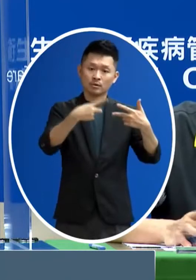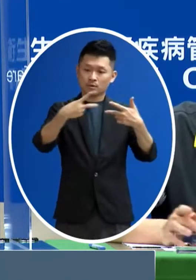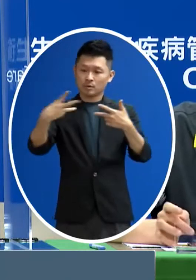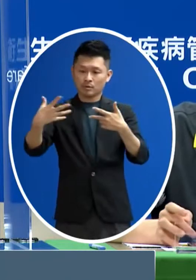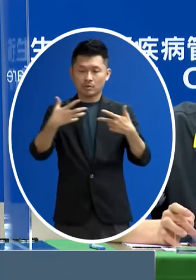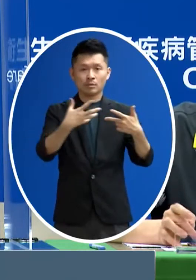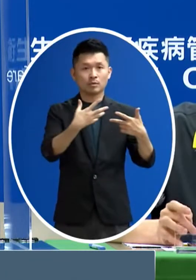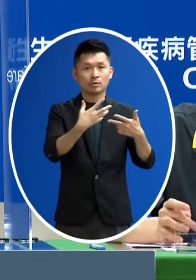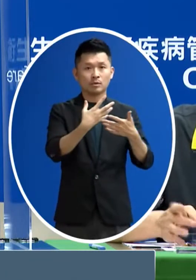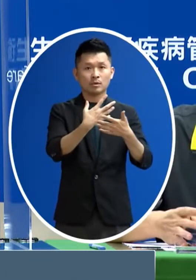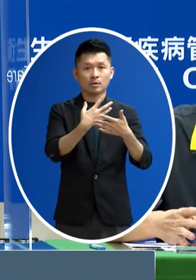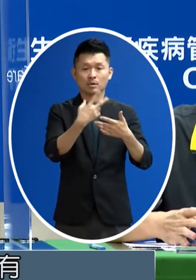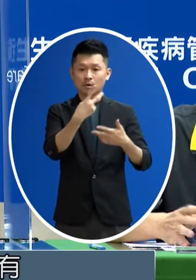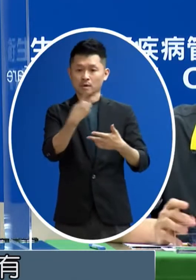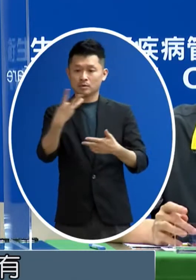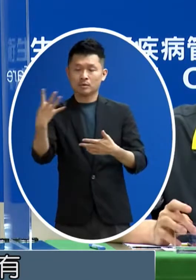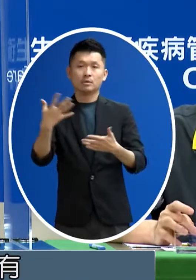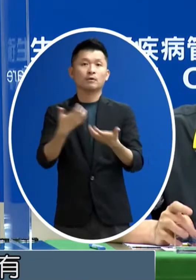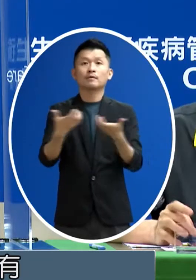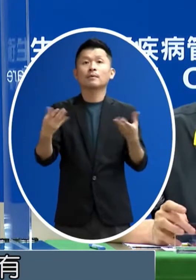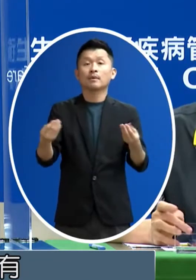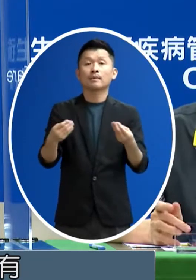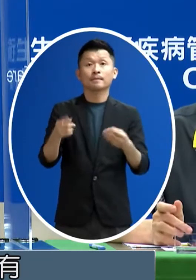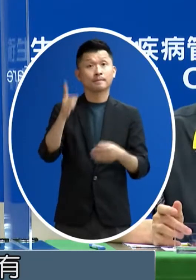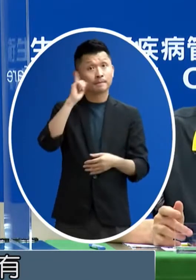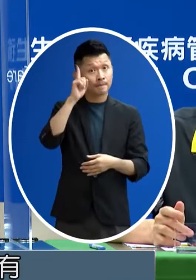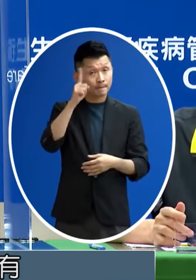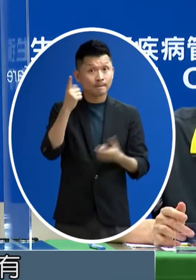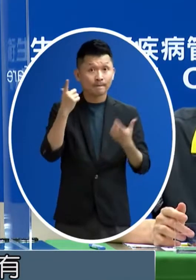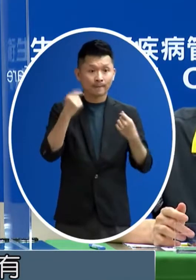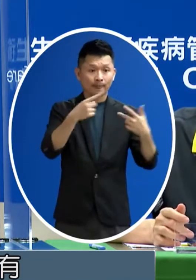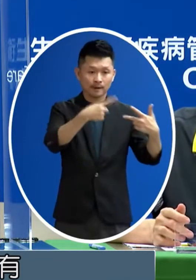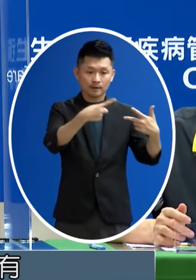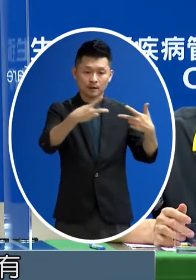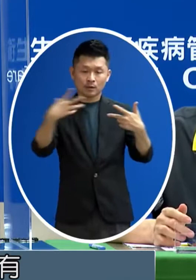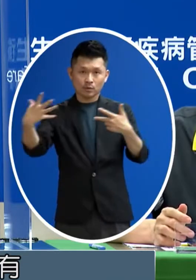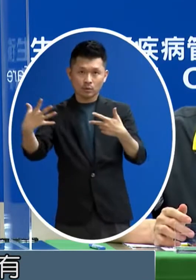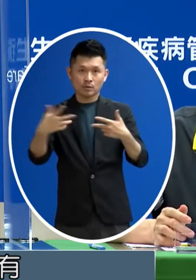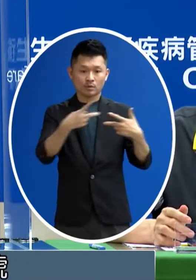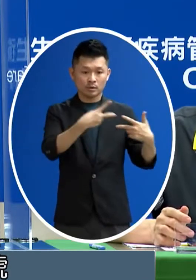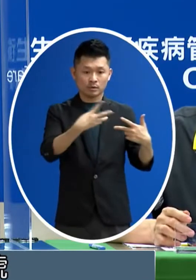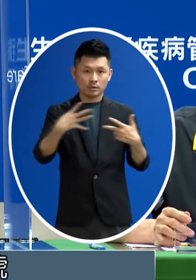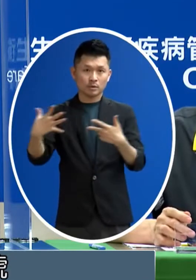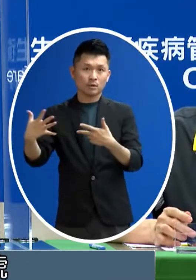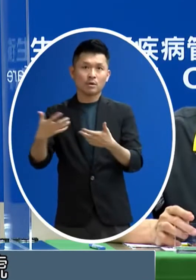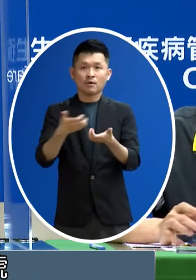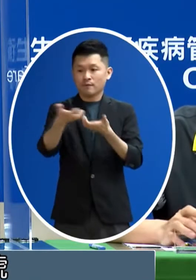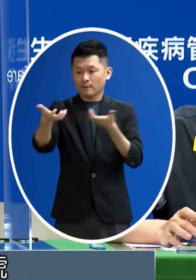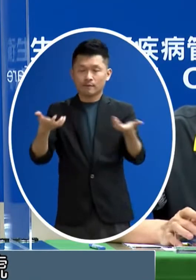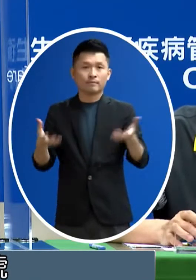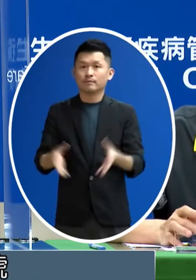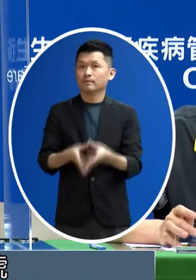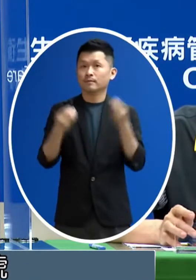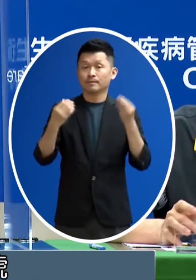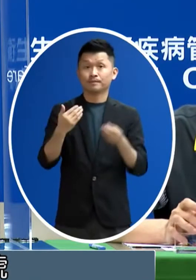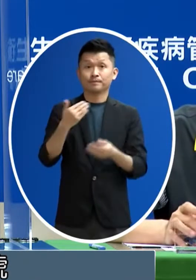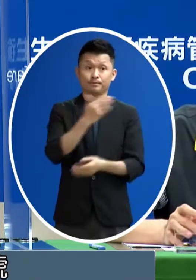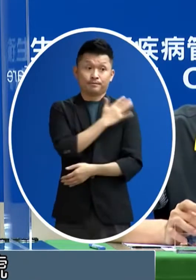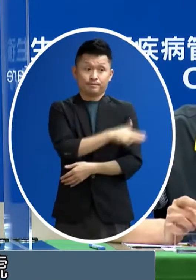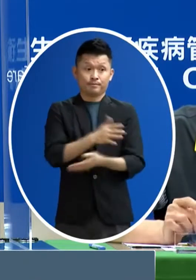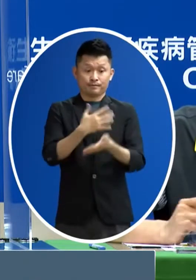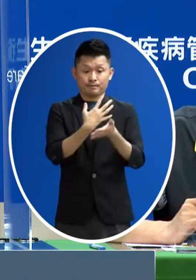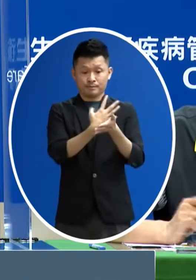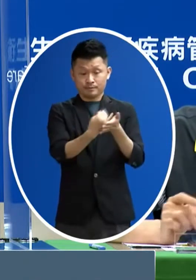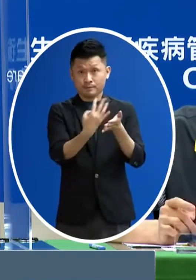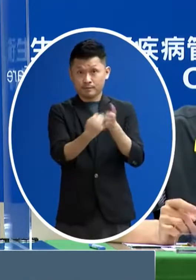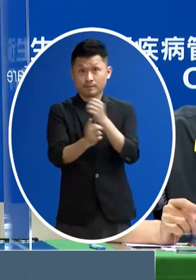那礼拜一起，哦，就是单双号分流的限制就没有，就每一天哦，不管你是单号或双号，